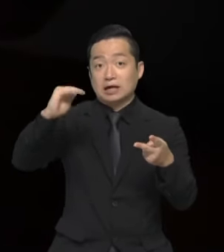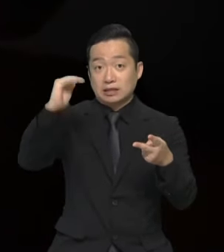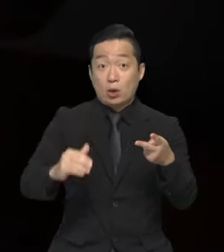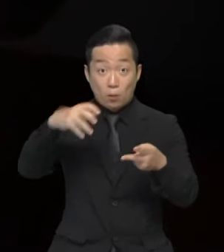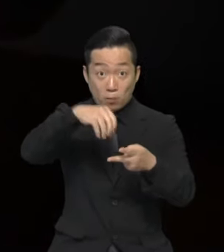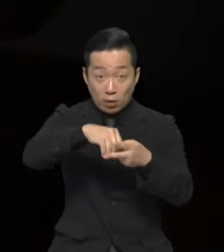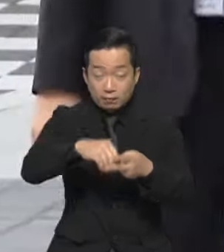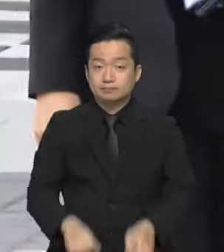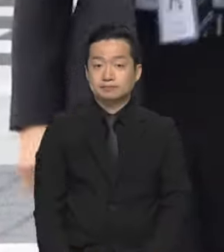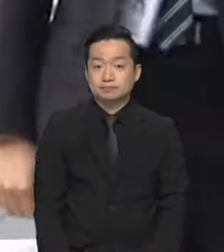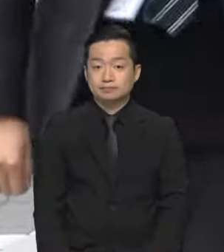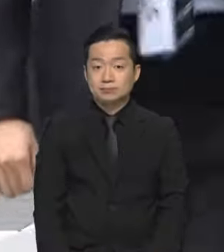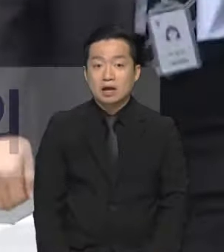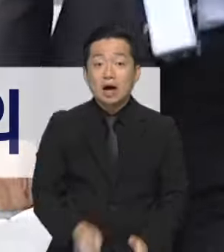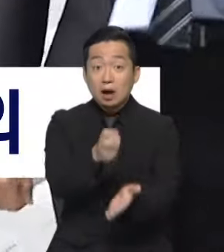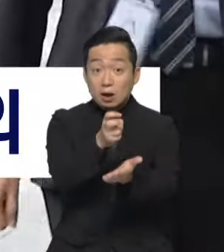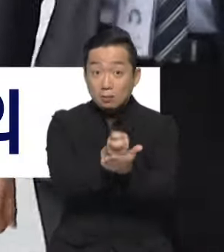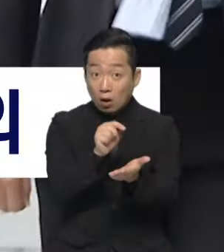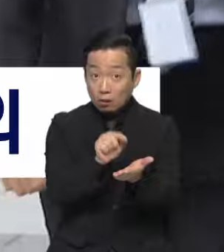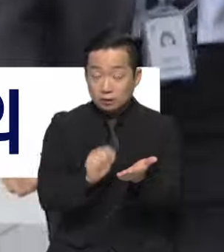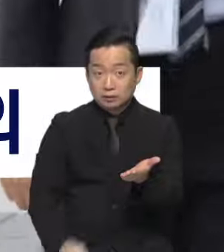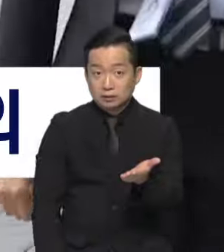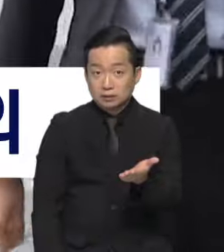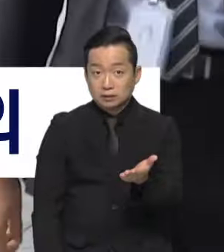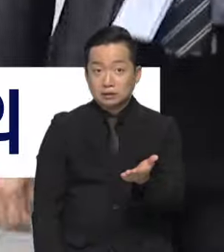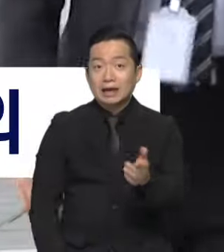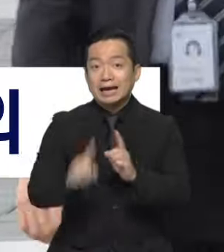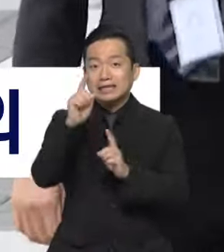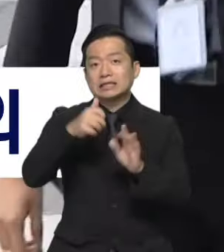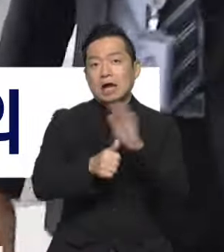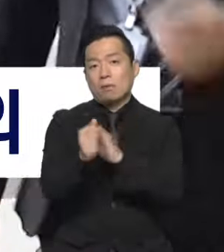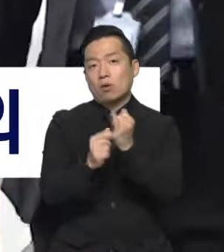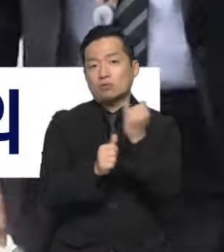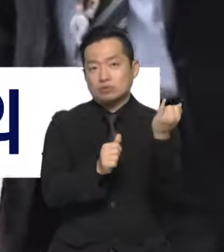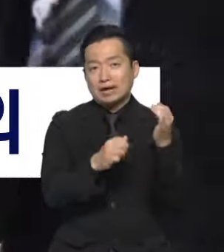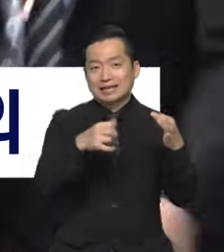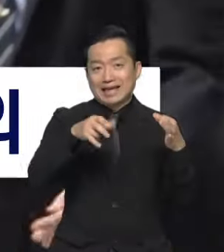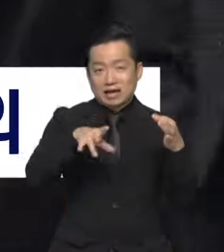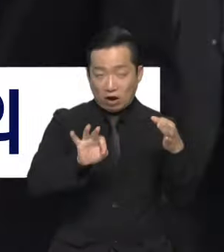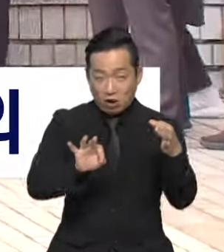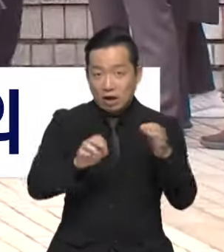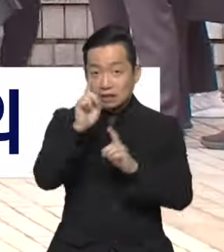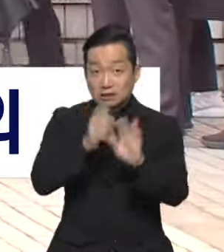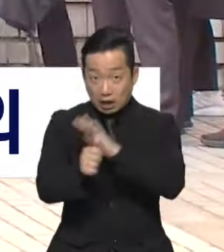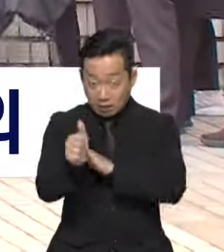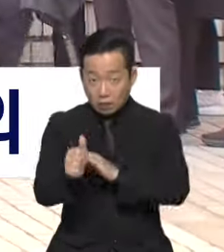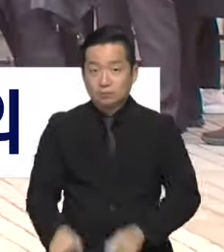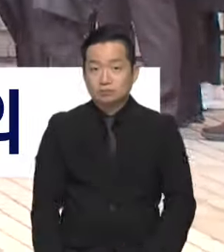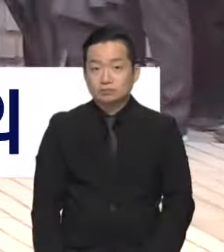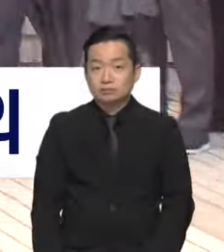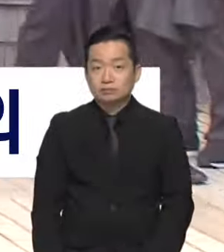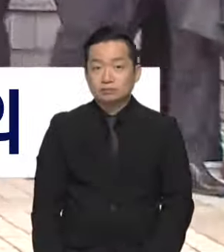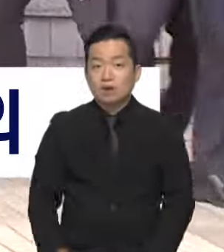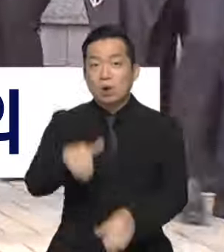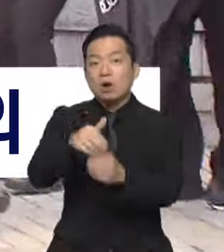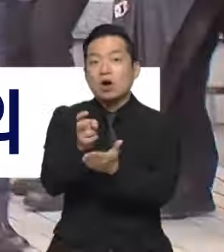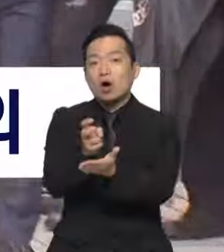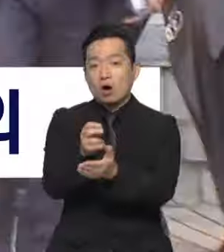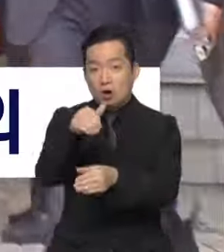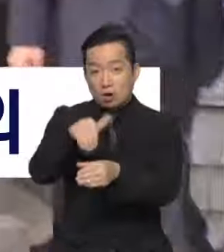담겼는데 법안들이 이재명 대표 배우자 김혜경 씨와 이 대표의 공직선거법 1심 선고가 이뤄진